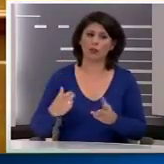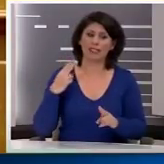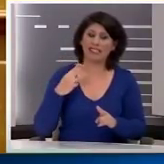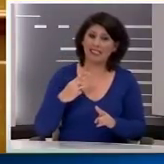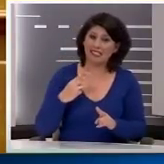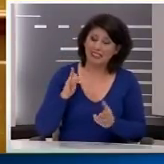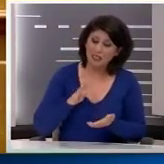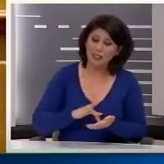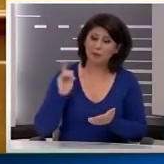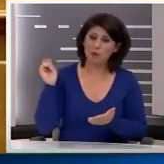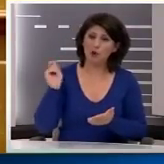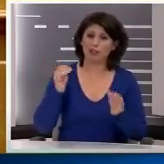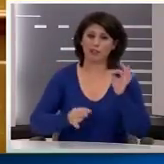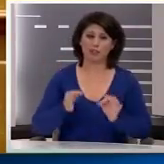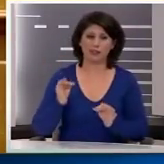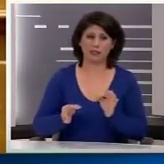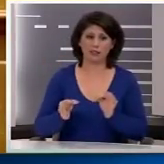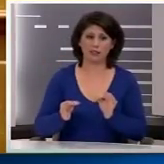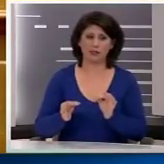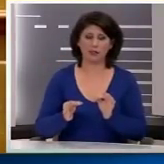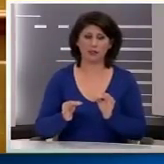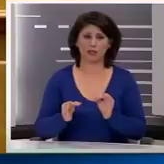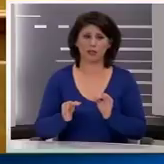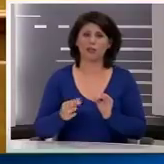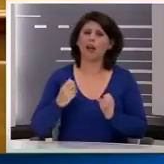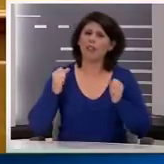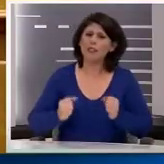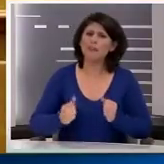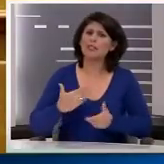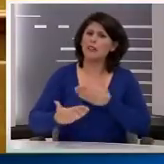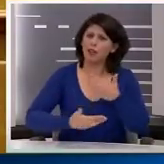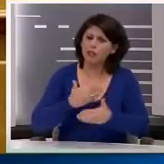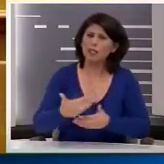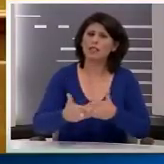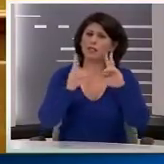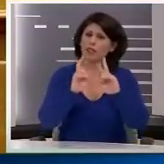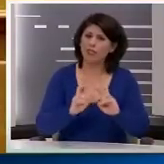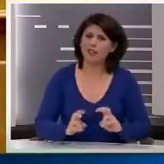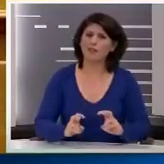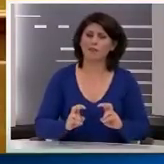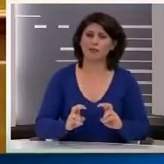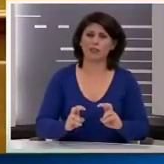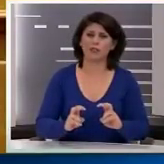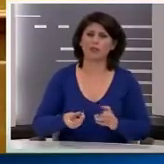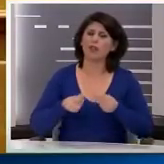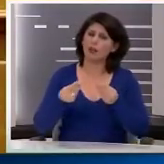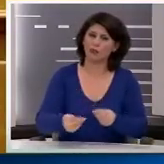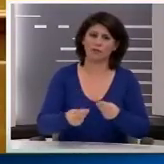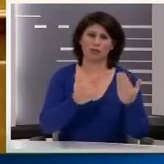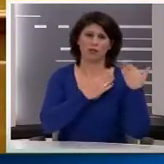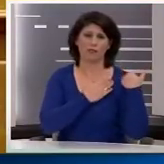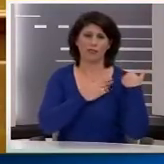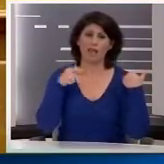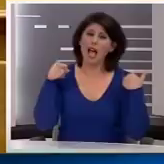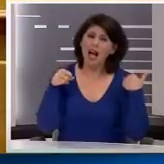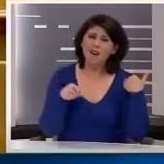πολιτική συζήτηση, βάλαμε μπροστά θεσμικές διαδικασίες διερεύνησης, ελέγχου και απόδοσης ευθυνών.